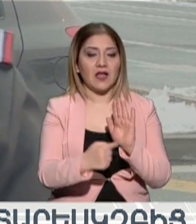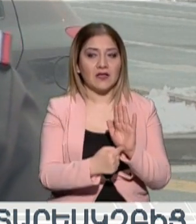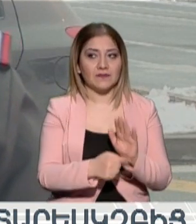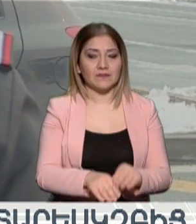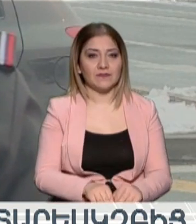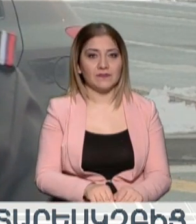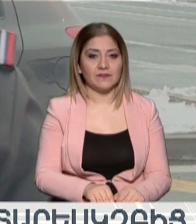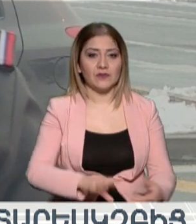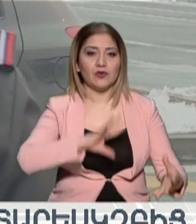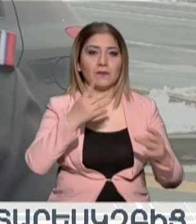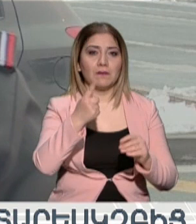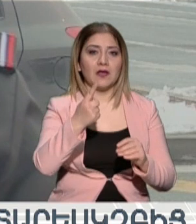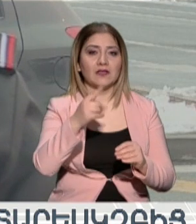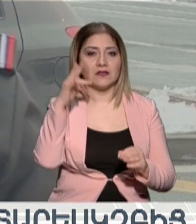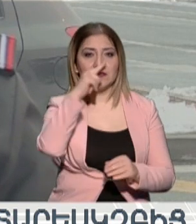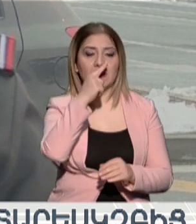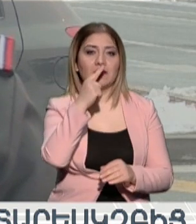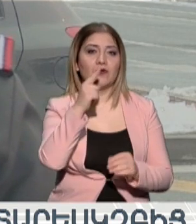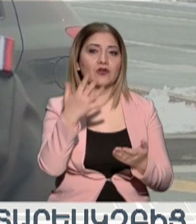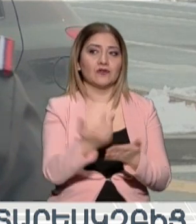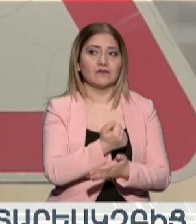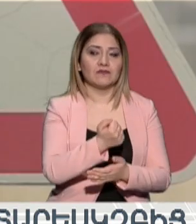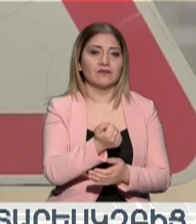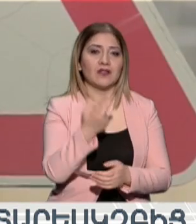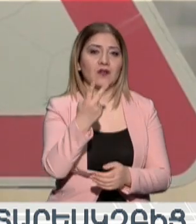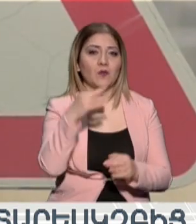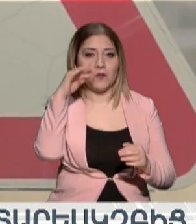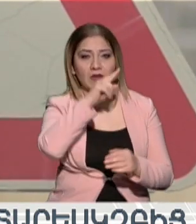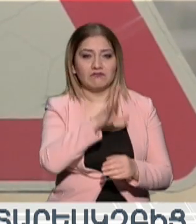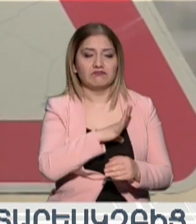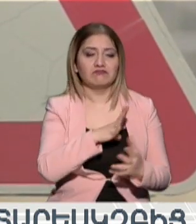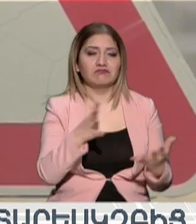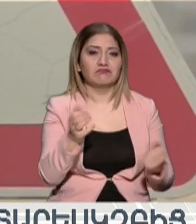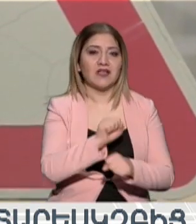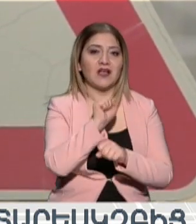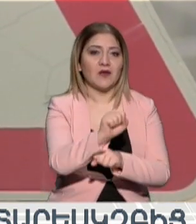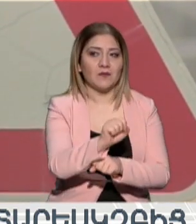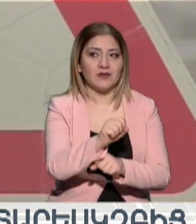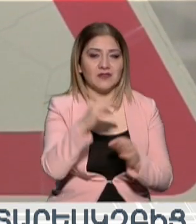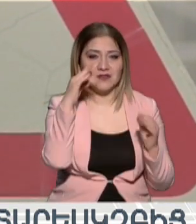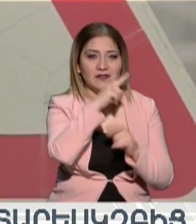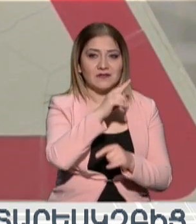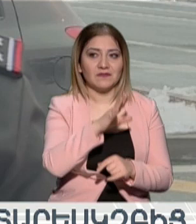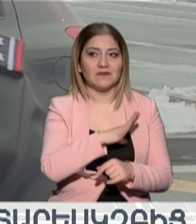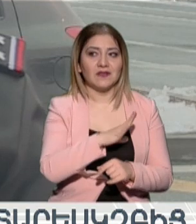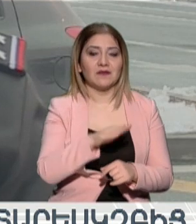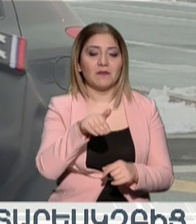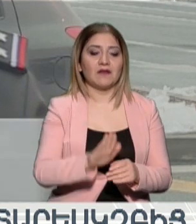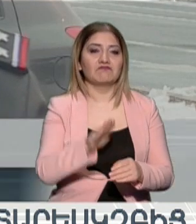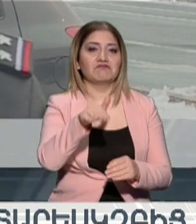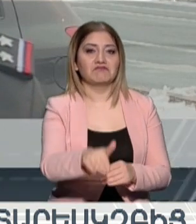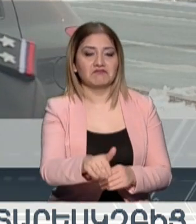կետերը, այս ամբողջից մեկը պետք է սխալաներ, որ անցներ, բայց ինքը կատարեց 2 սխալ, կայանումը ձախողեց, այսպես բարձրացավ